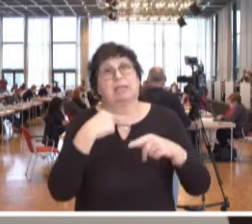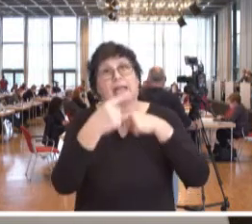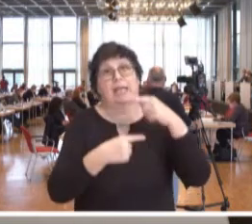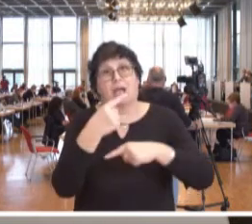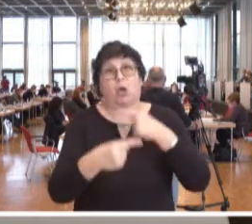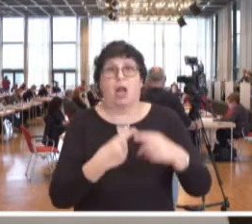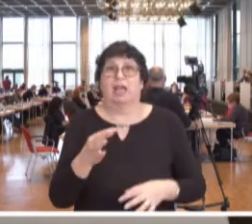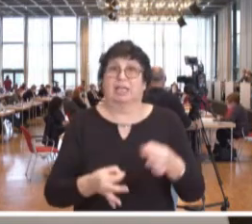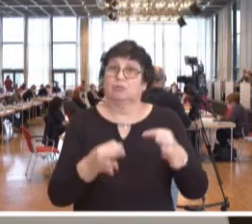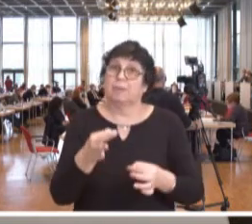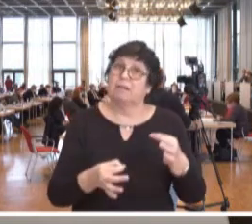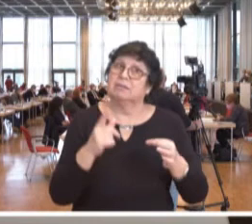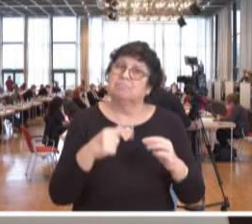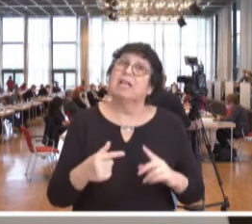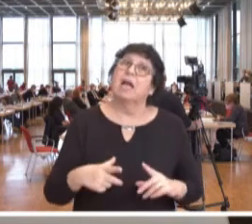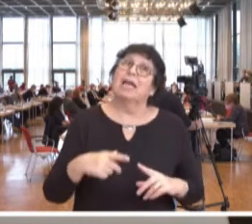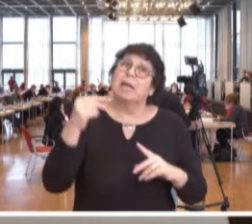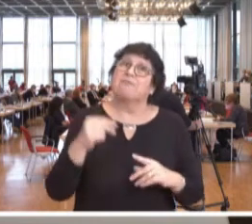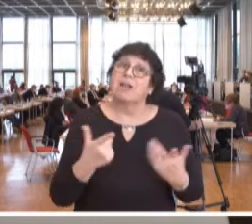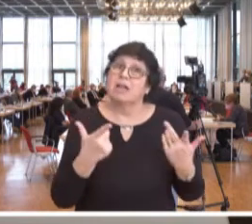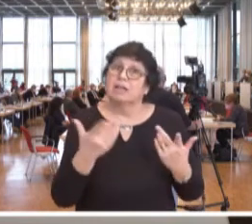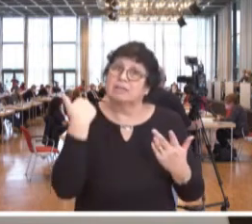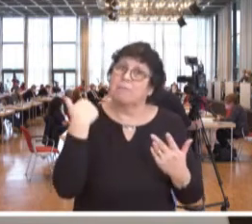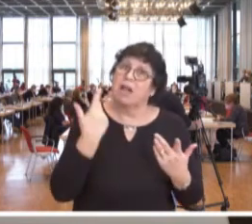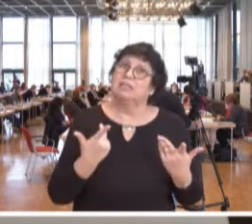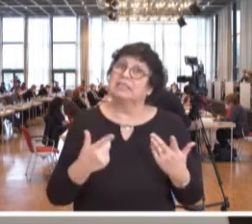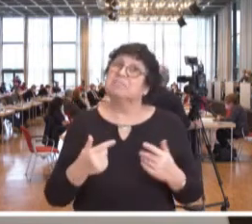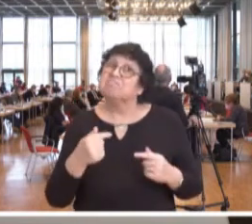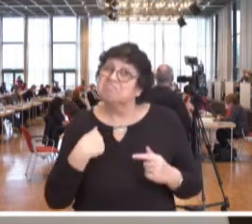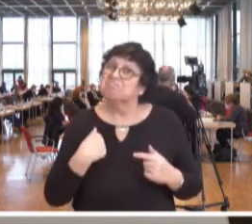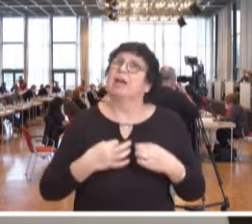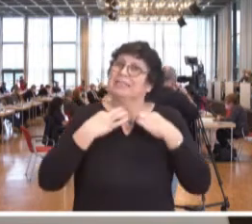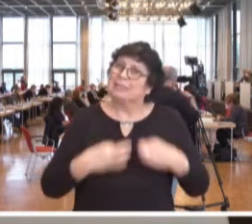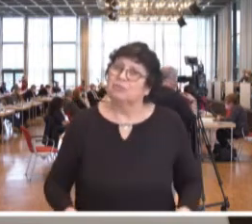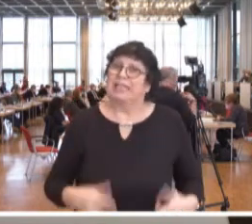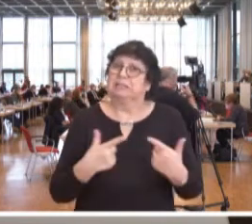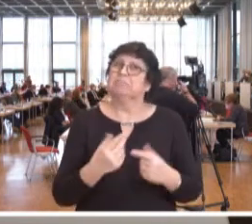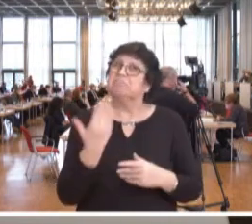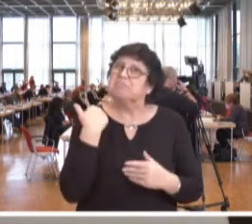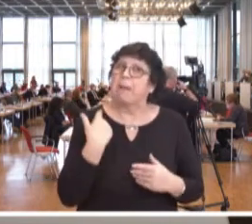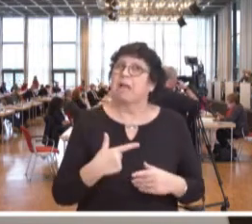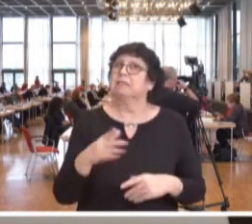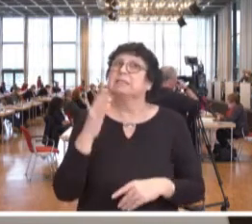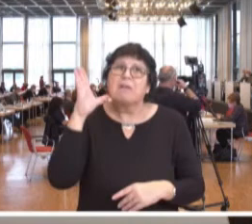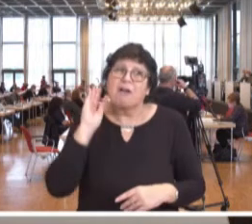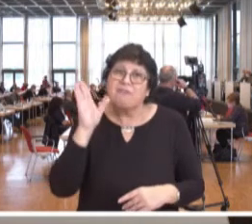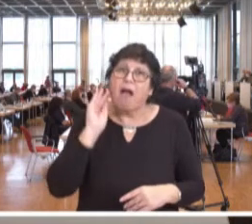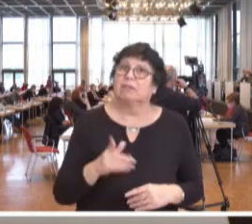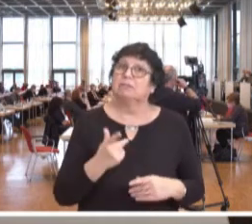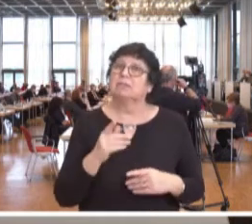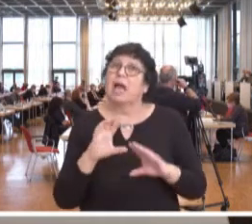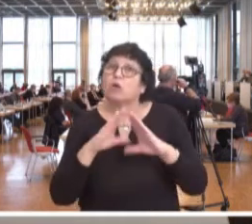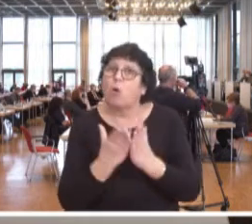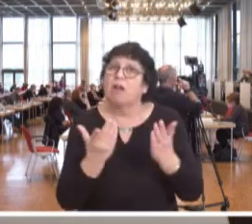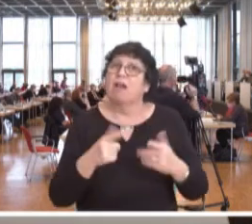dem Gipfel in La Rochelle war ich also zufrieden, als mir gesagt worden ist von Helmut